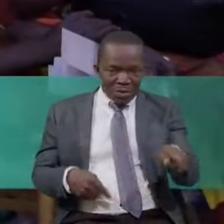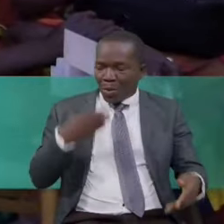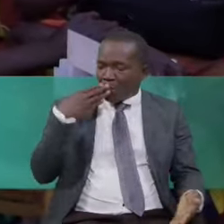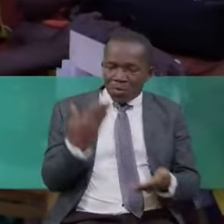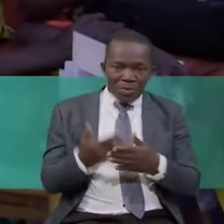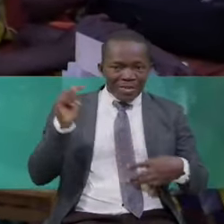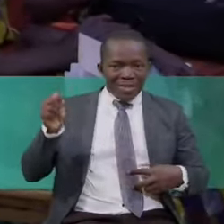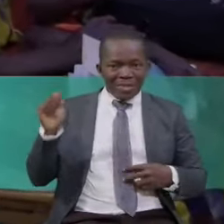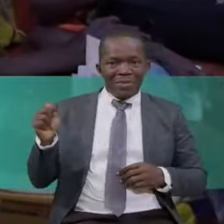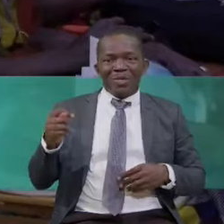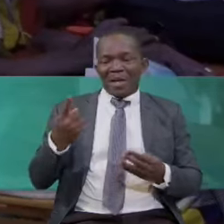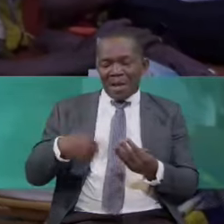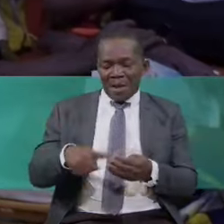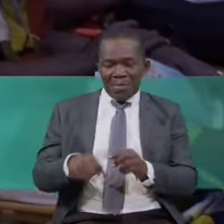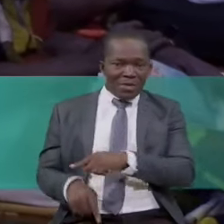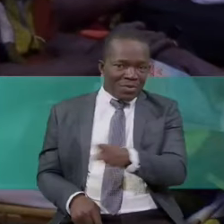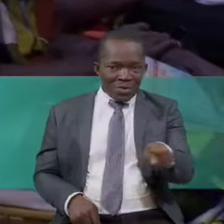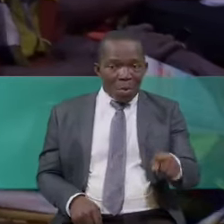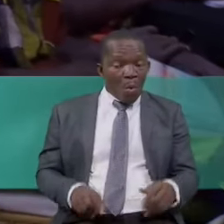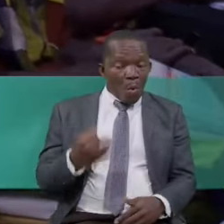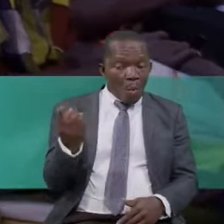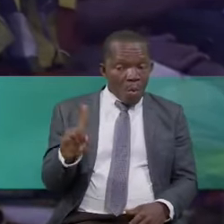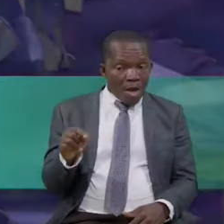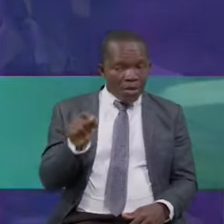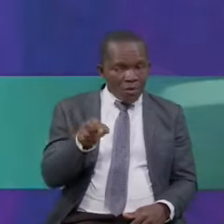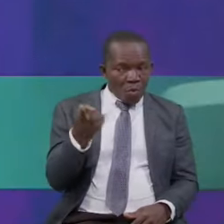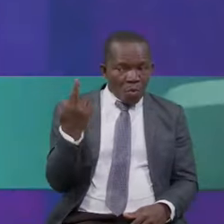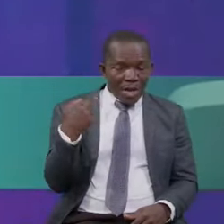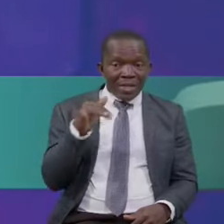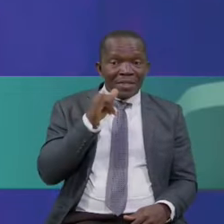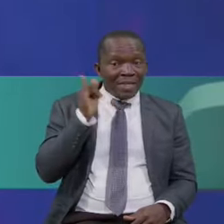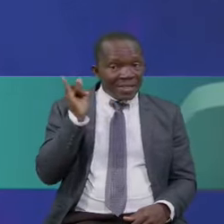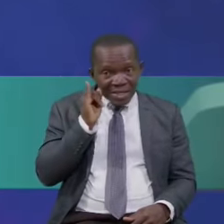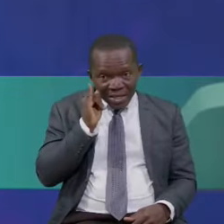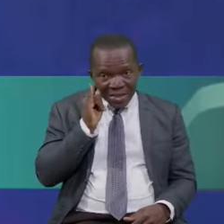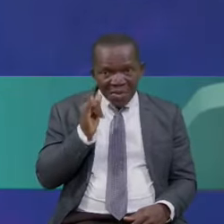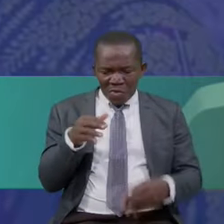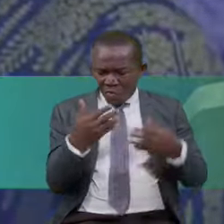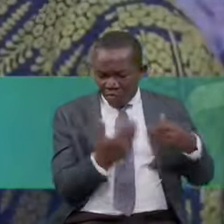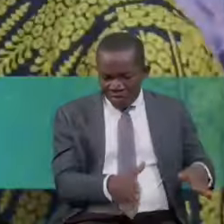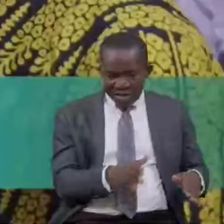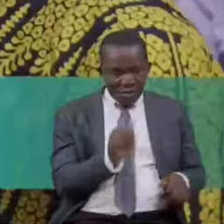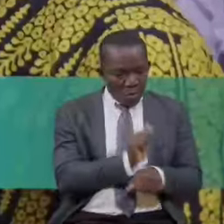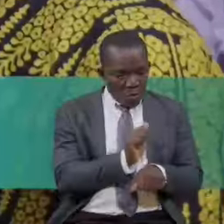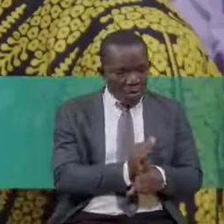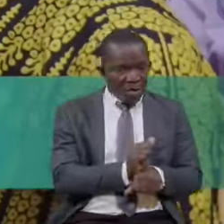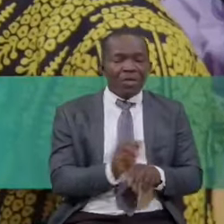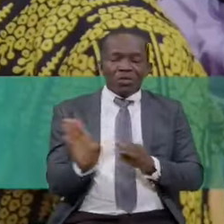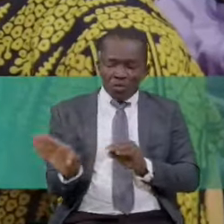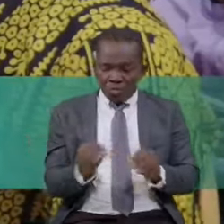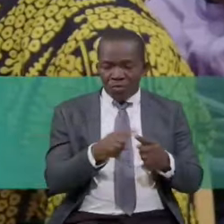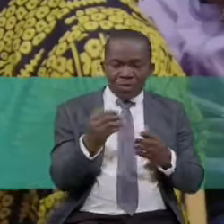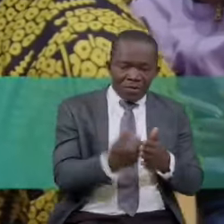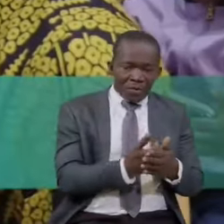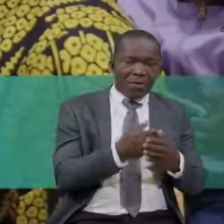là où tu étais hier tu as terminé l'œuvre là-bas et tu es icié sur un nouveau territoire au nom de